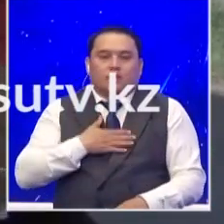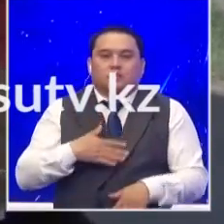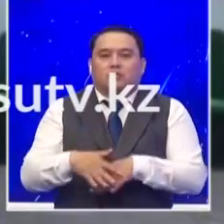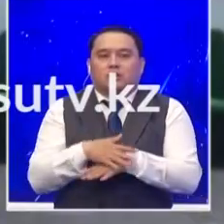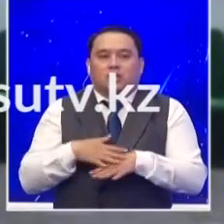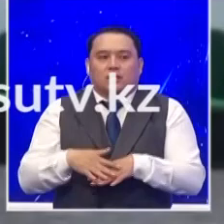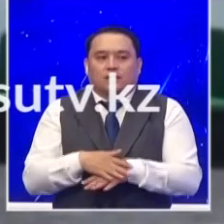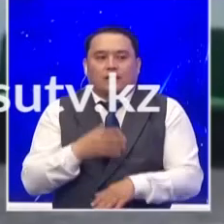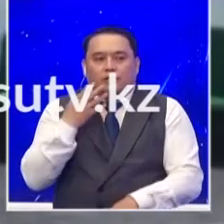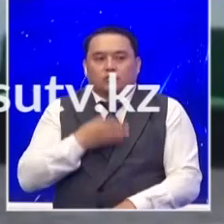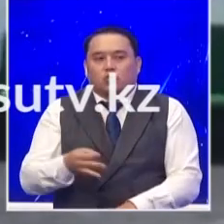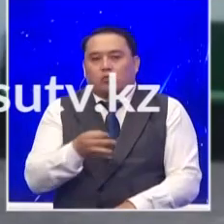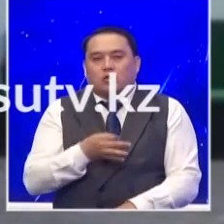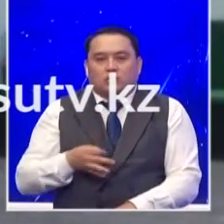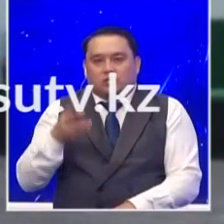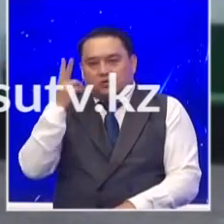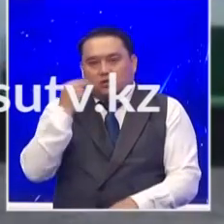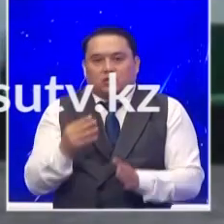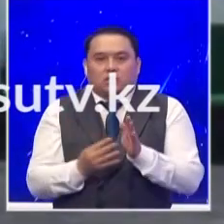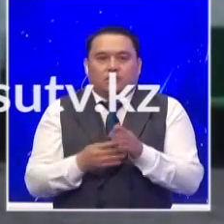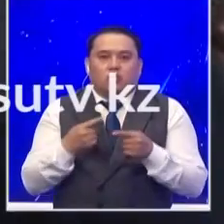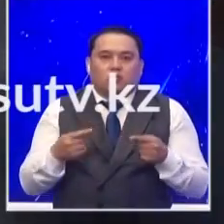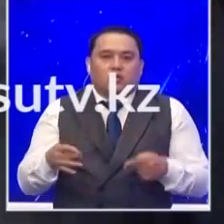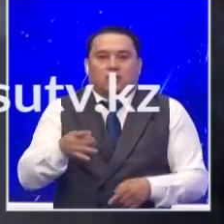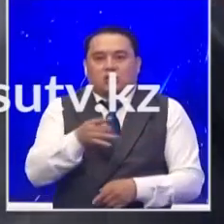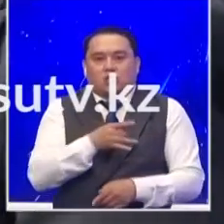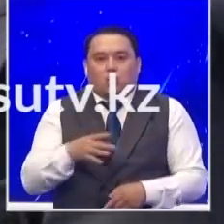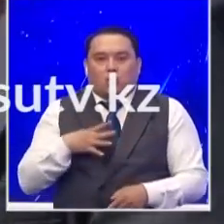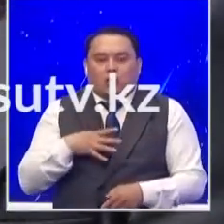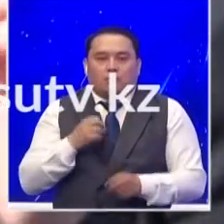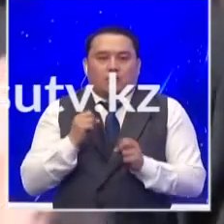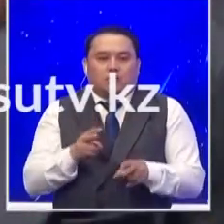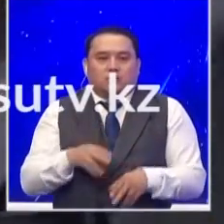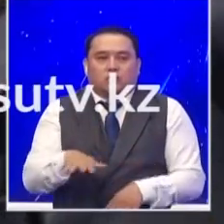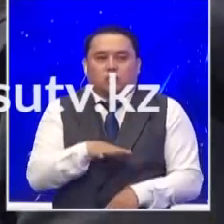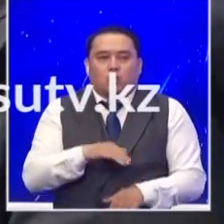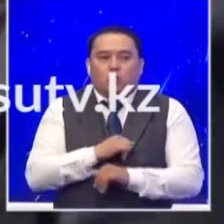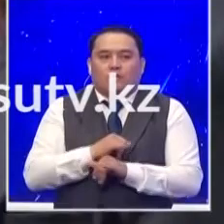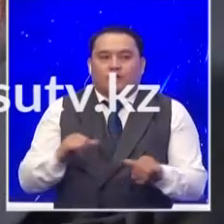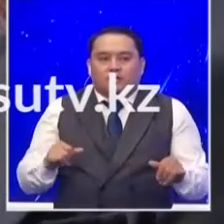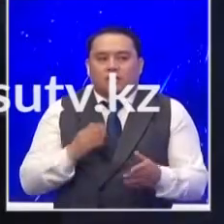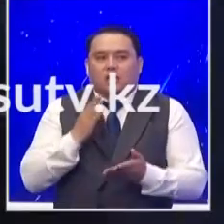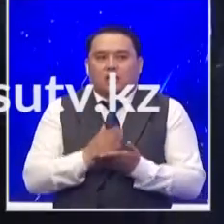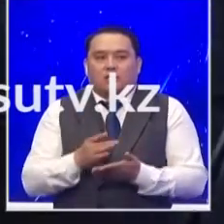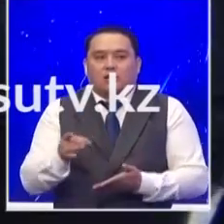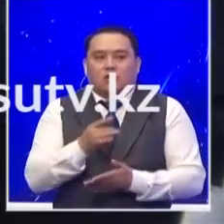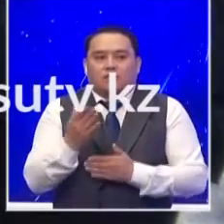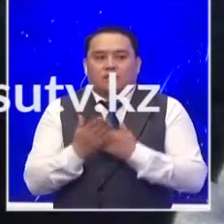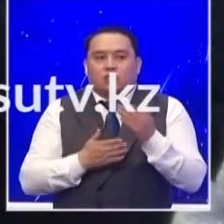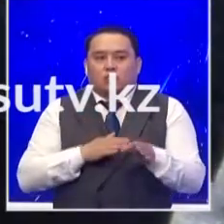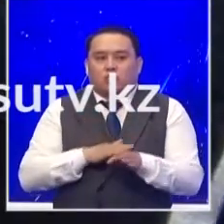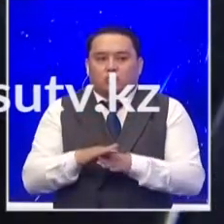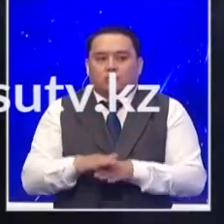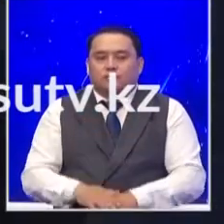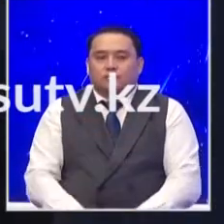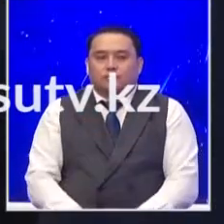населения. Алматинская область в числе 9 других регионов находится в красной зоне. Рост случаев наблюдается в районах с высокой плотностью